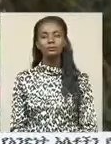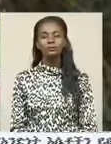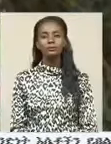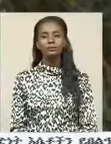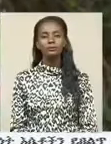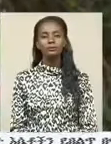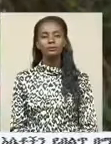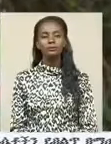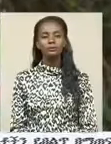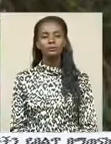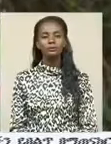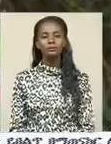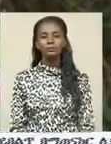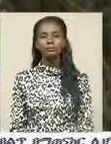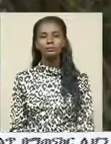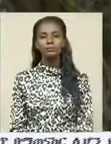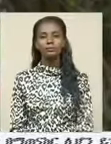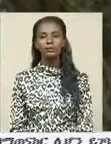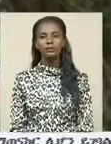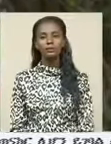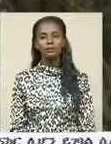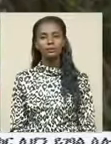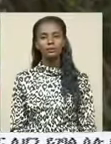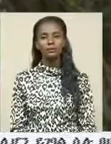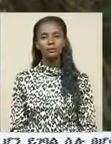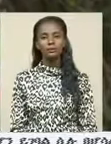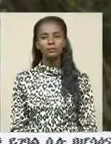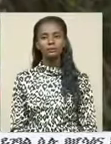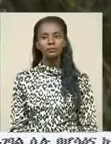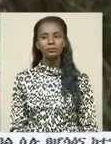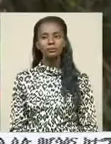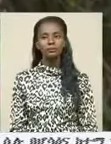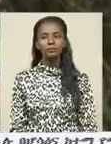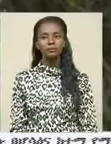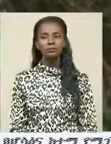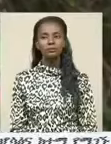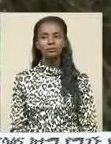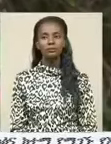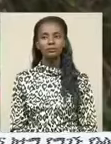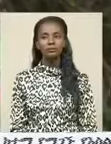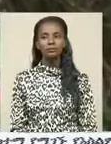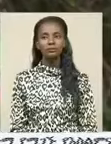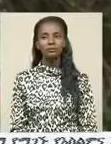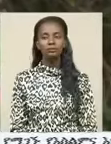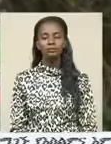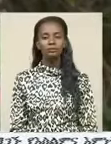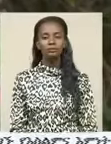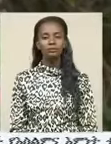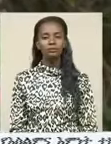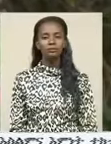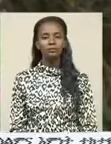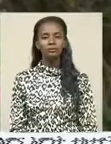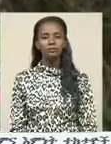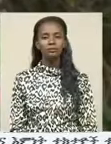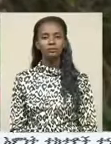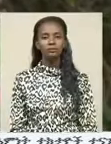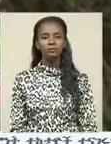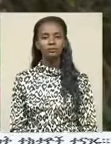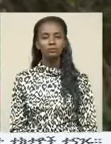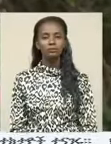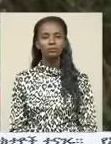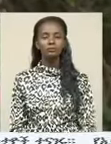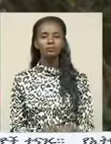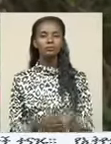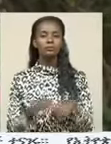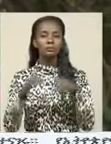ምክር ቤቱ በራሱ የራሱ ኃላፊነትና ተግባር ምን እንደሆነ ለይቶ ማወቅ አለበት። የእሱን ኃላፊነት